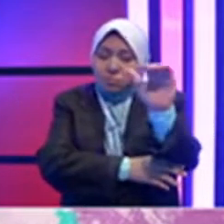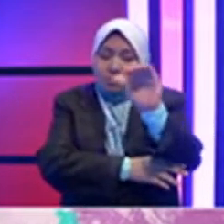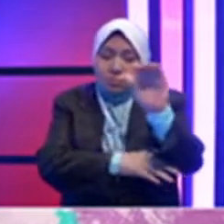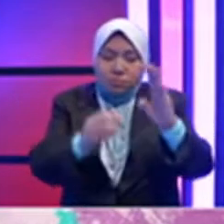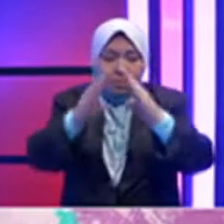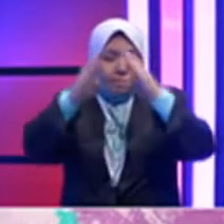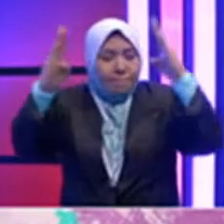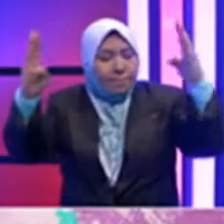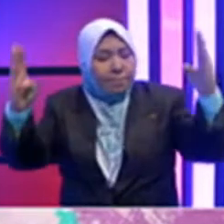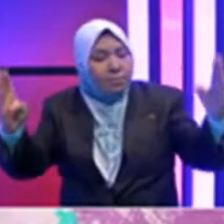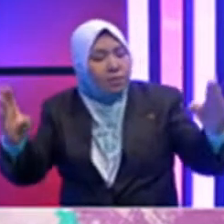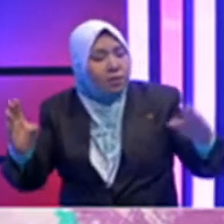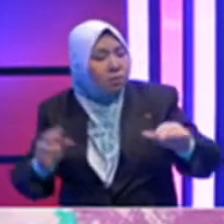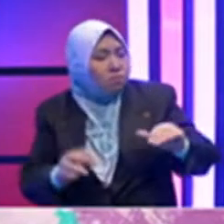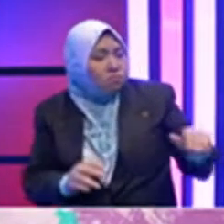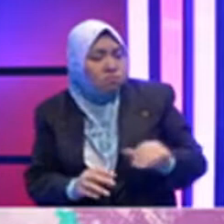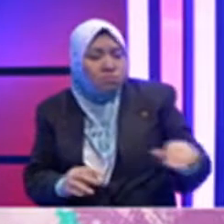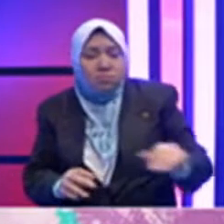كأنها